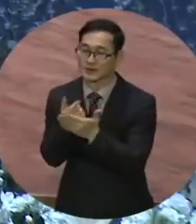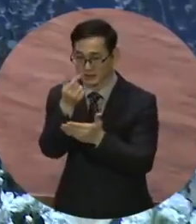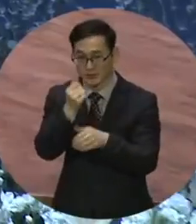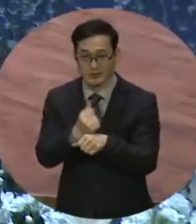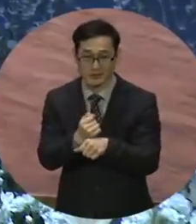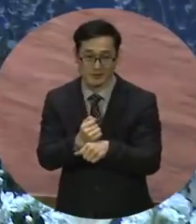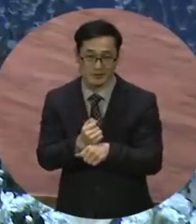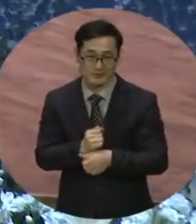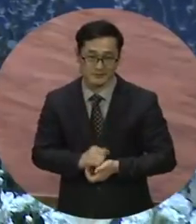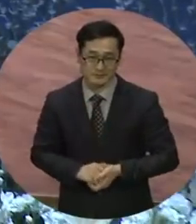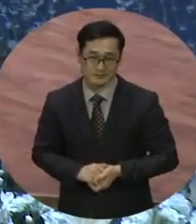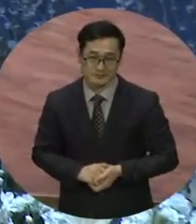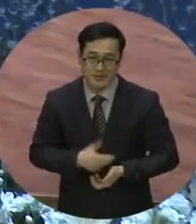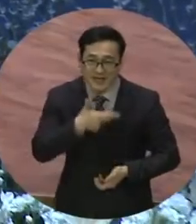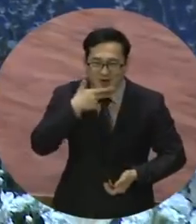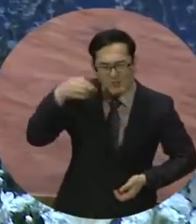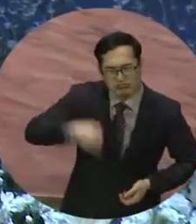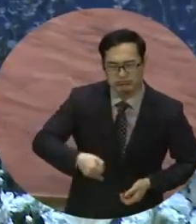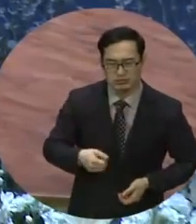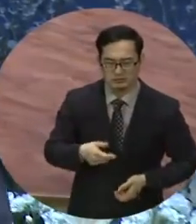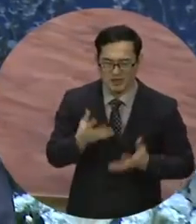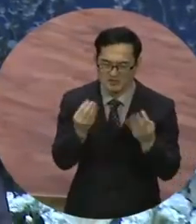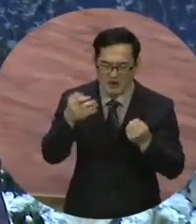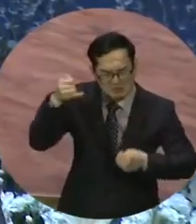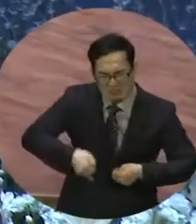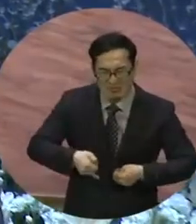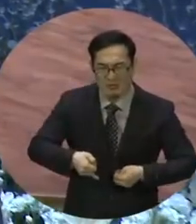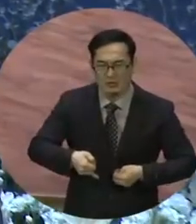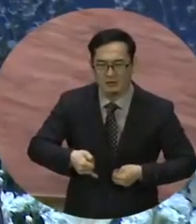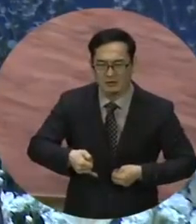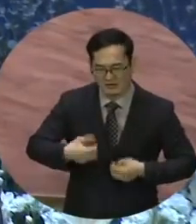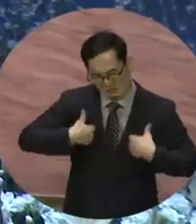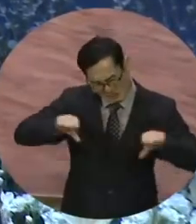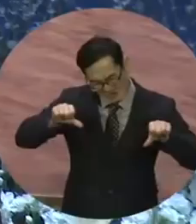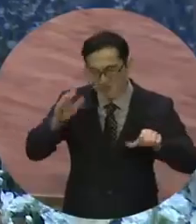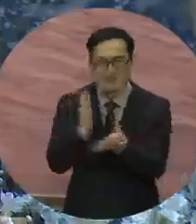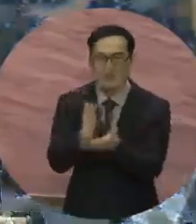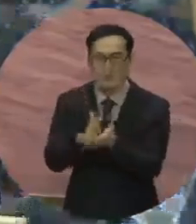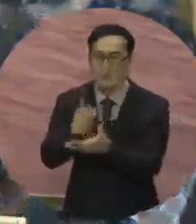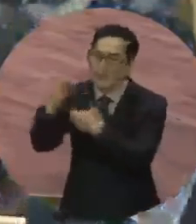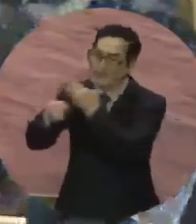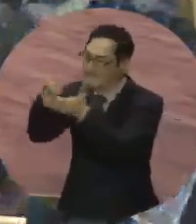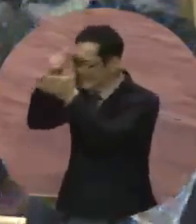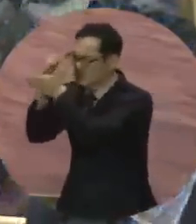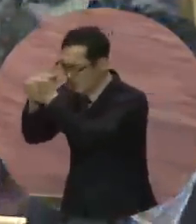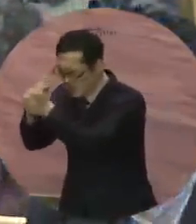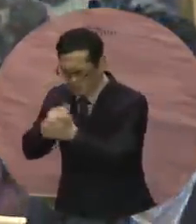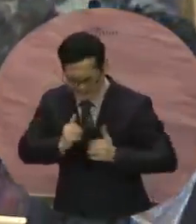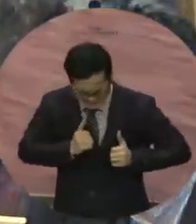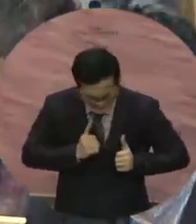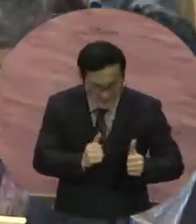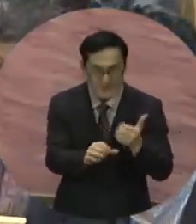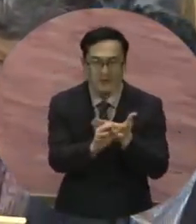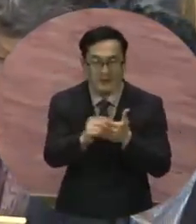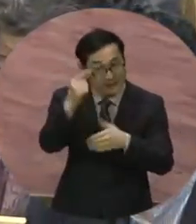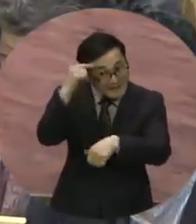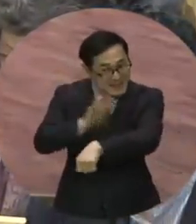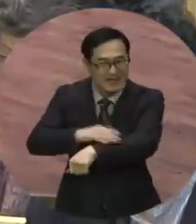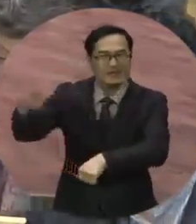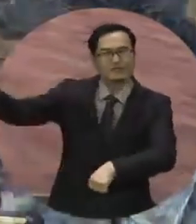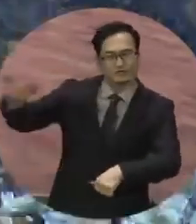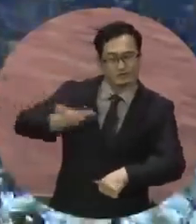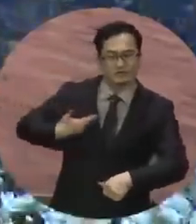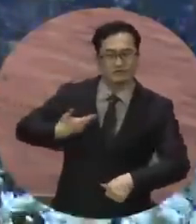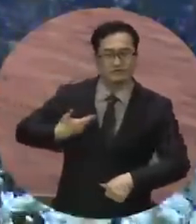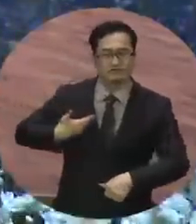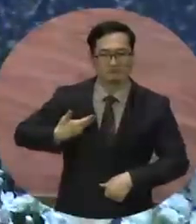못해. 포기하지 마세요. 하나님께 기도하면 하나님이 창조적 지혜를 주신다. 지혜가 부족하거든